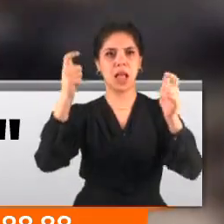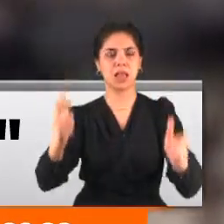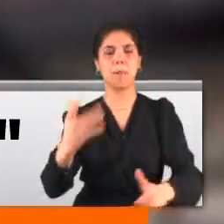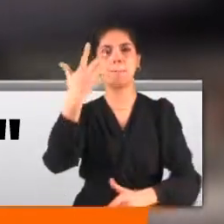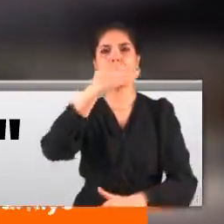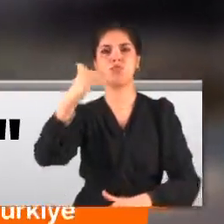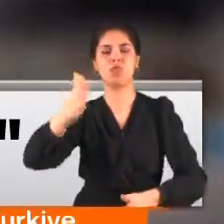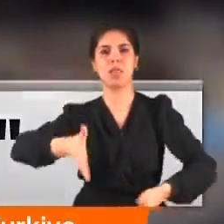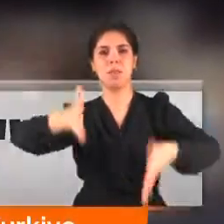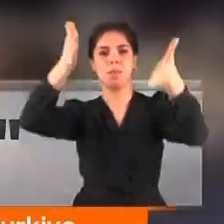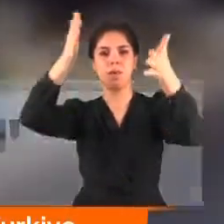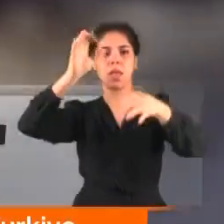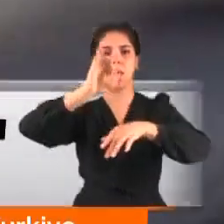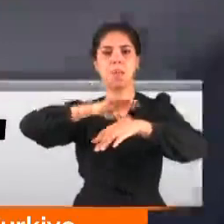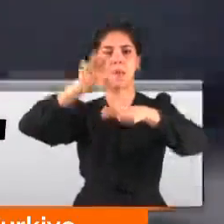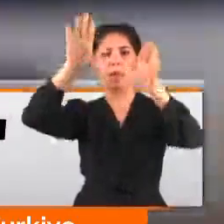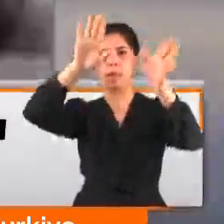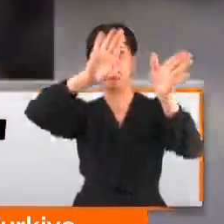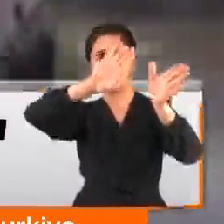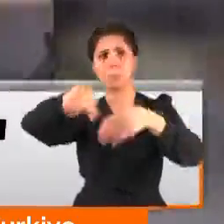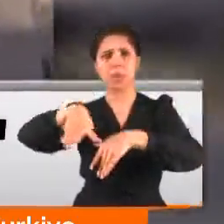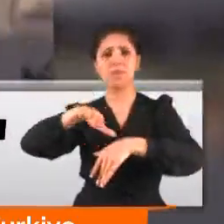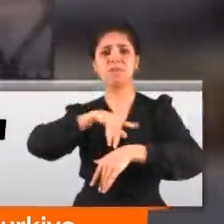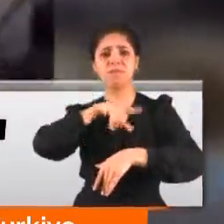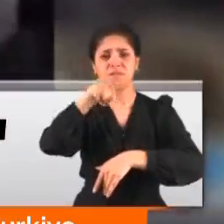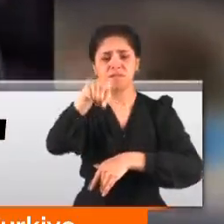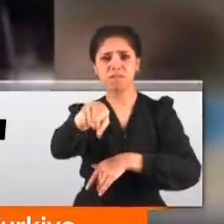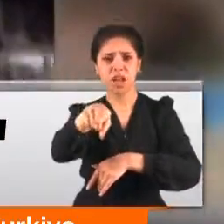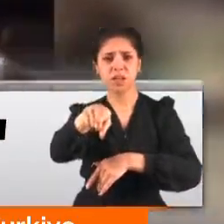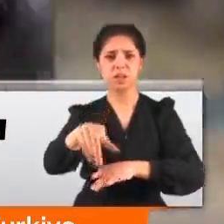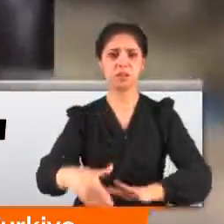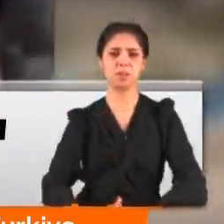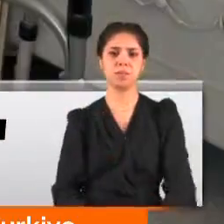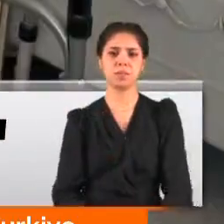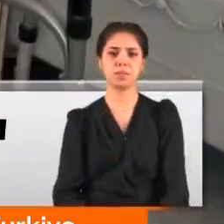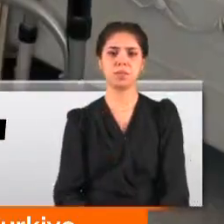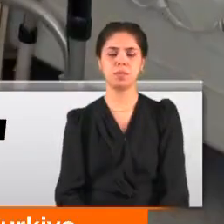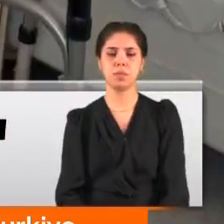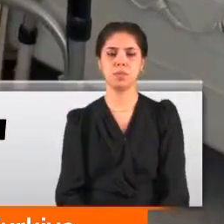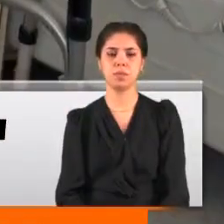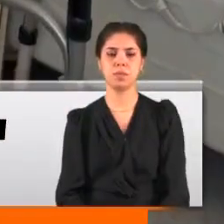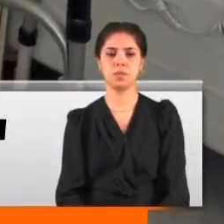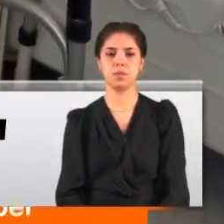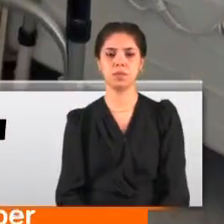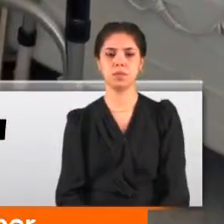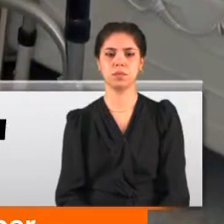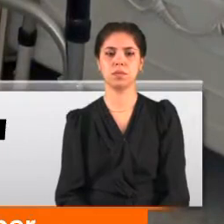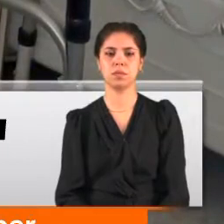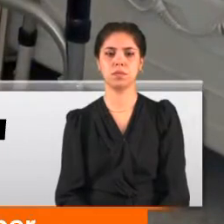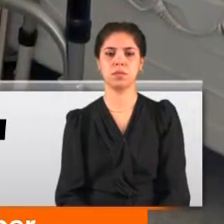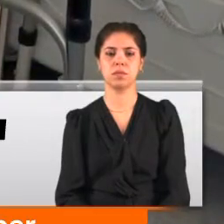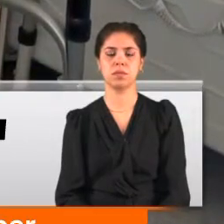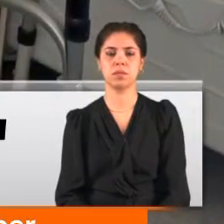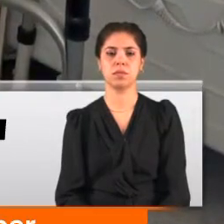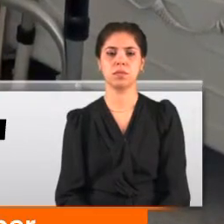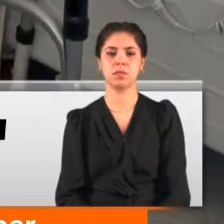5 katlı bina kartondan kule gibi saniyeler içinde yerle bir oldu. Sürenizin dolduğunu, artık herhalde